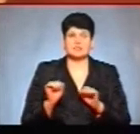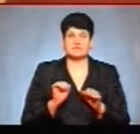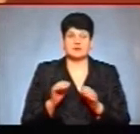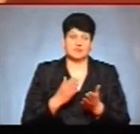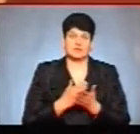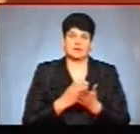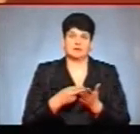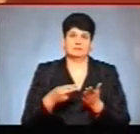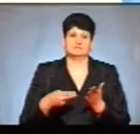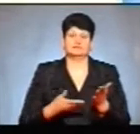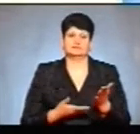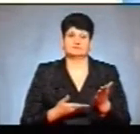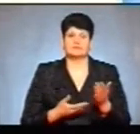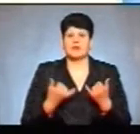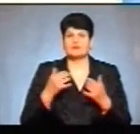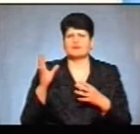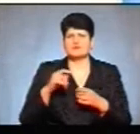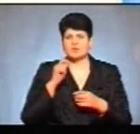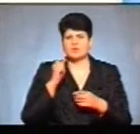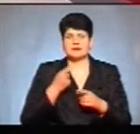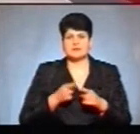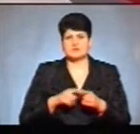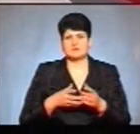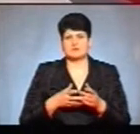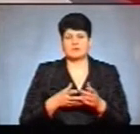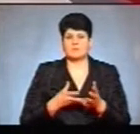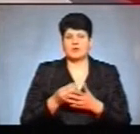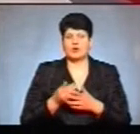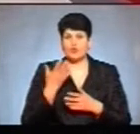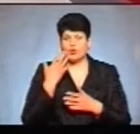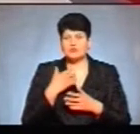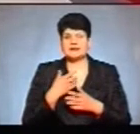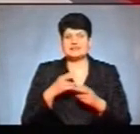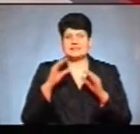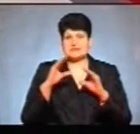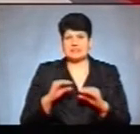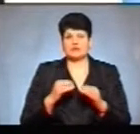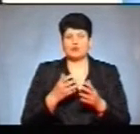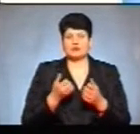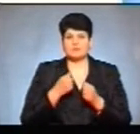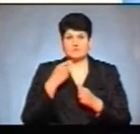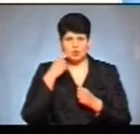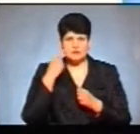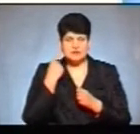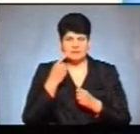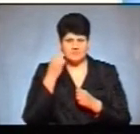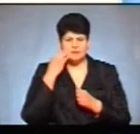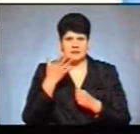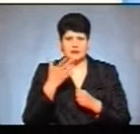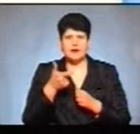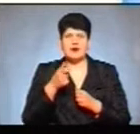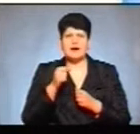стоять під цими документами. А сьогодні вся країна за це розплачується. Коли скидку на газ отримали в ДРСІ, Янукович, пам'ятаєте цю газову